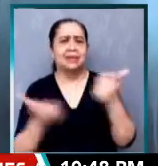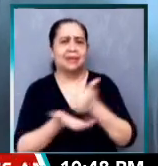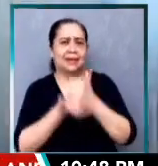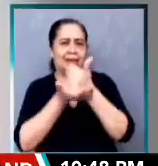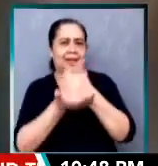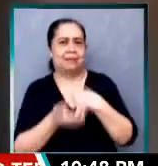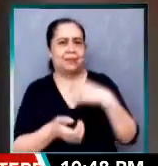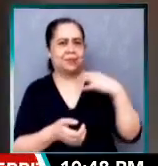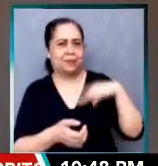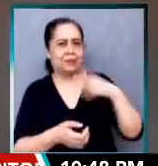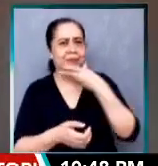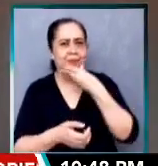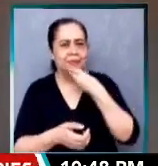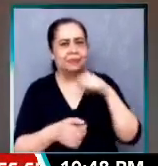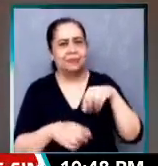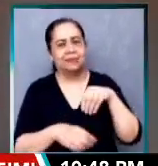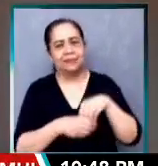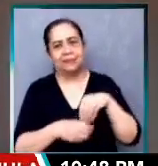sa parol.